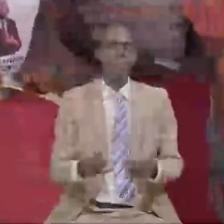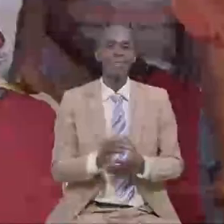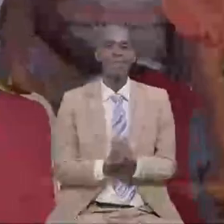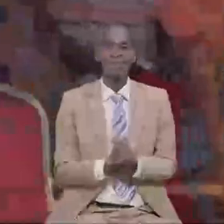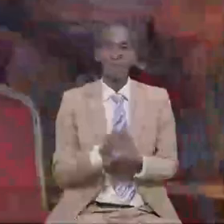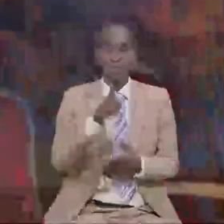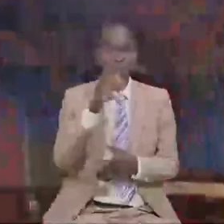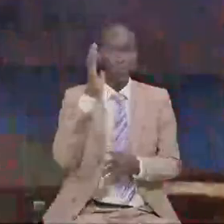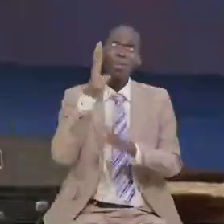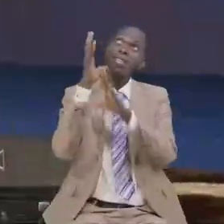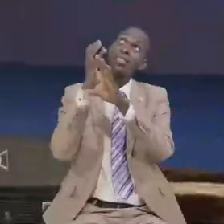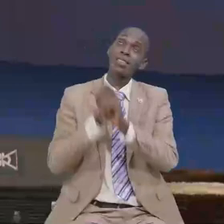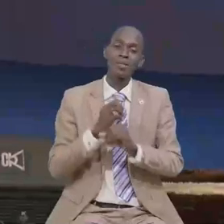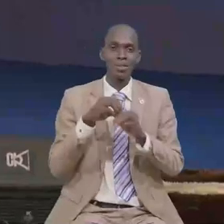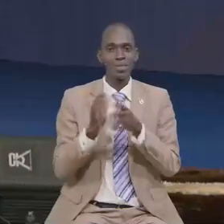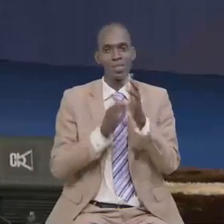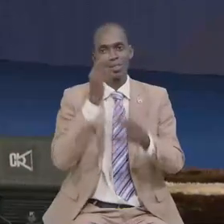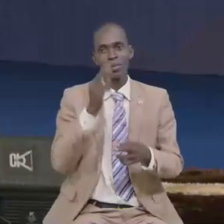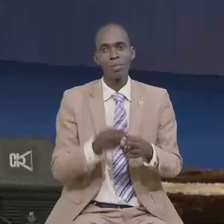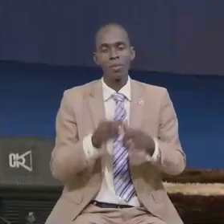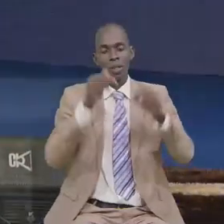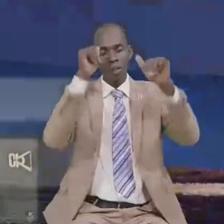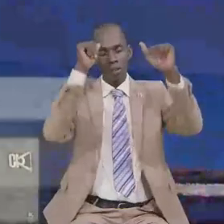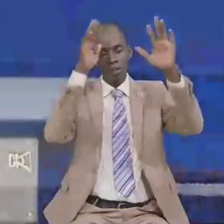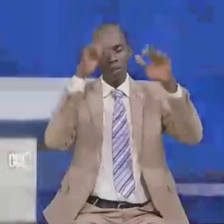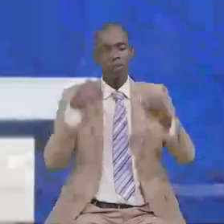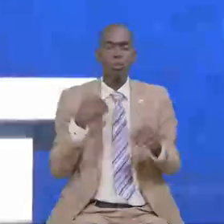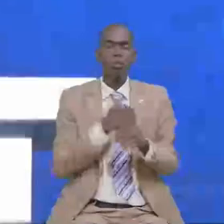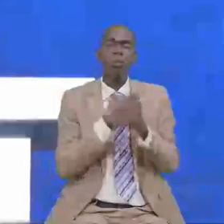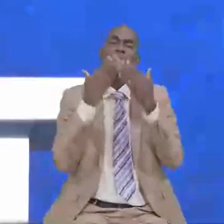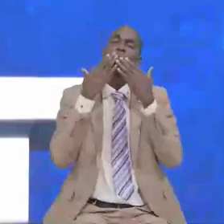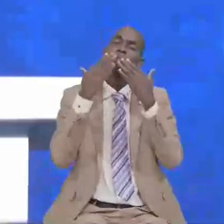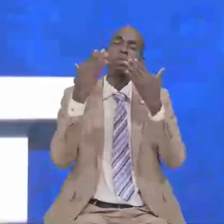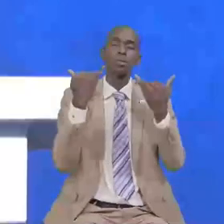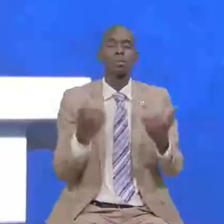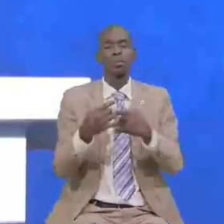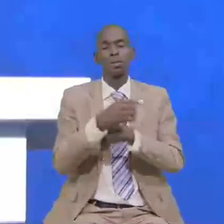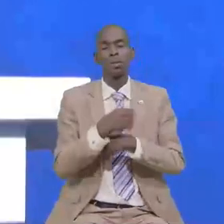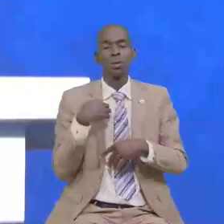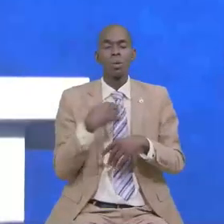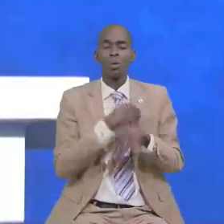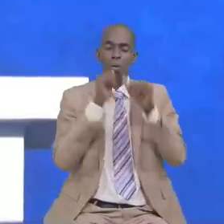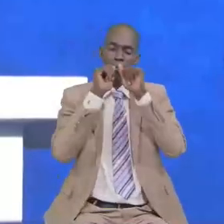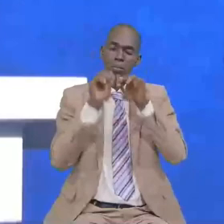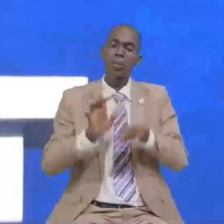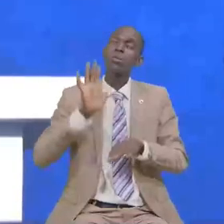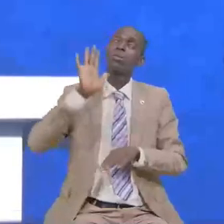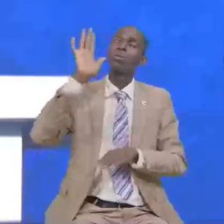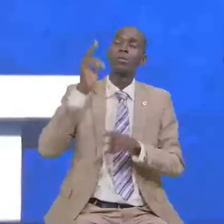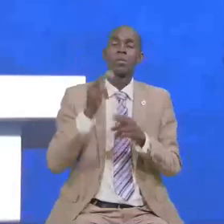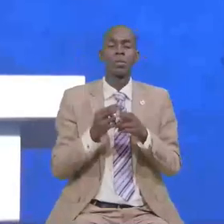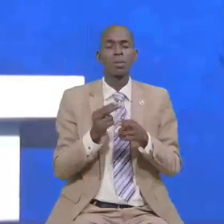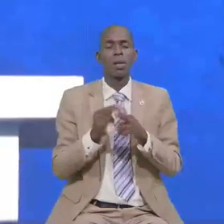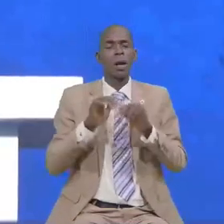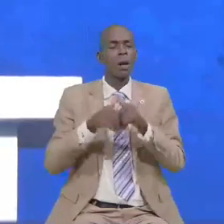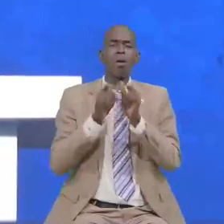Vous allez recevoir. Père, nous te remercions ce jour. Nous bénissons ton nom.